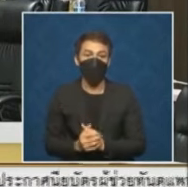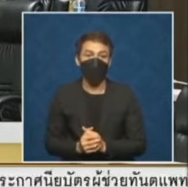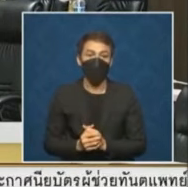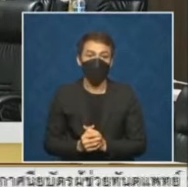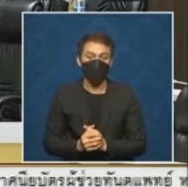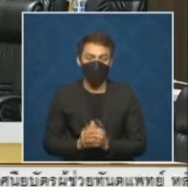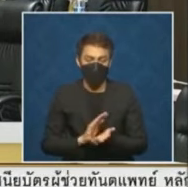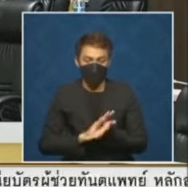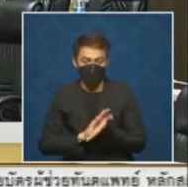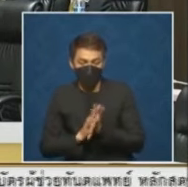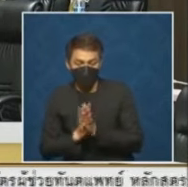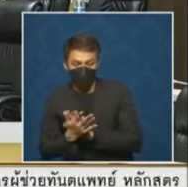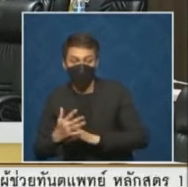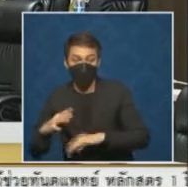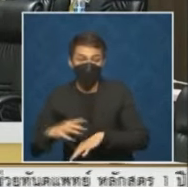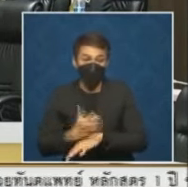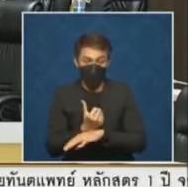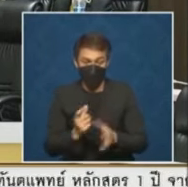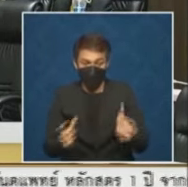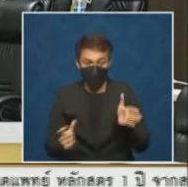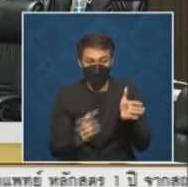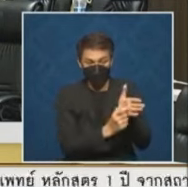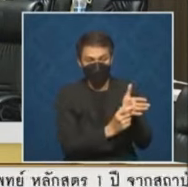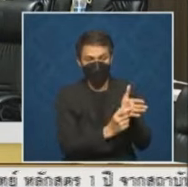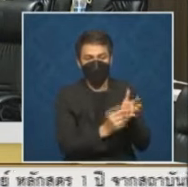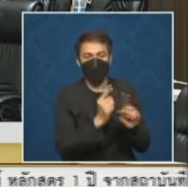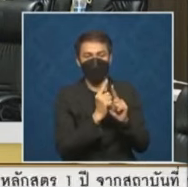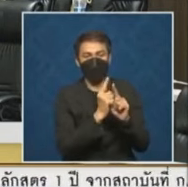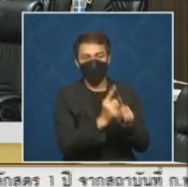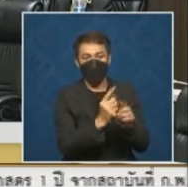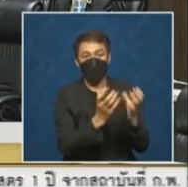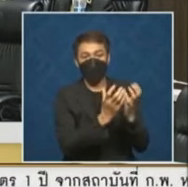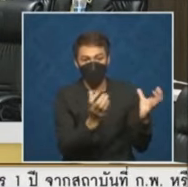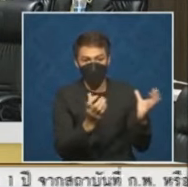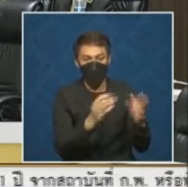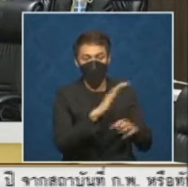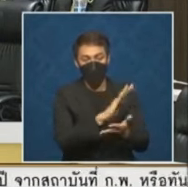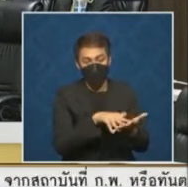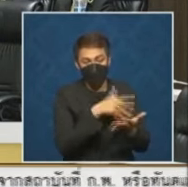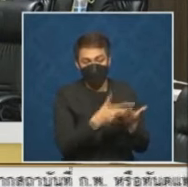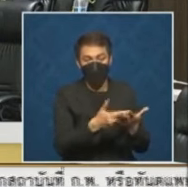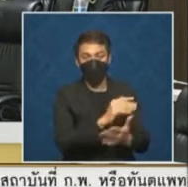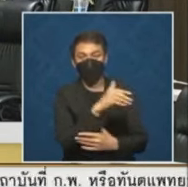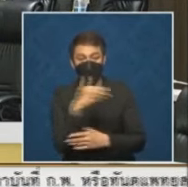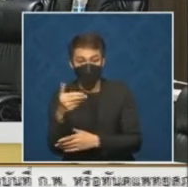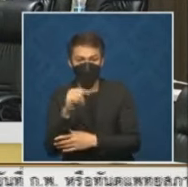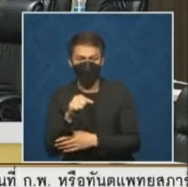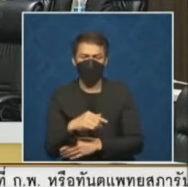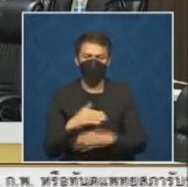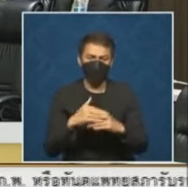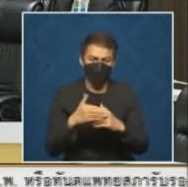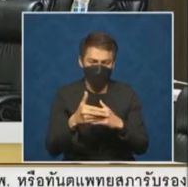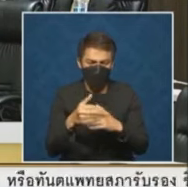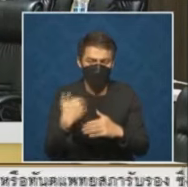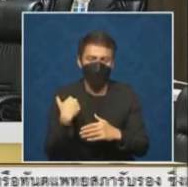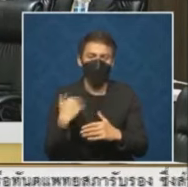อ๋อหลับดีกว่า คุณหมอชลน่านนี่แสดงว่าต้องปรับบทใหม่แล้วนะ ขนาดผู้อาวุโสการเมืองเนี่ยยังหลับ คุณเปลวสีเงินยังหลับได้อ่ะ ประเด็น